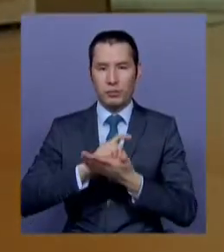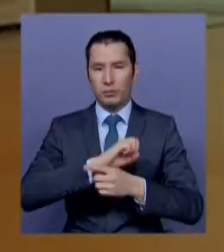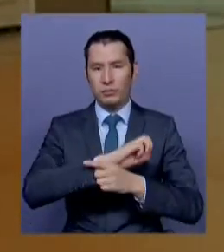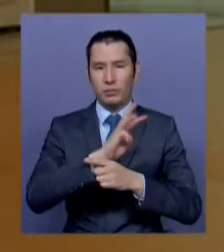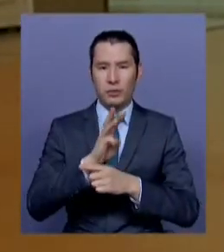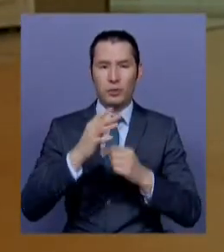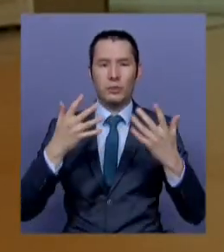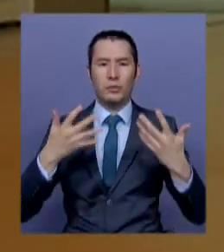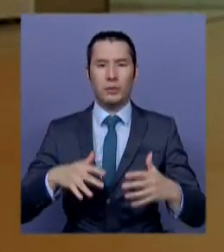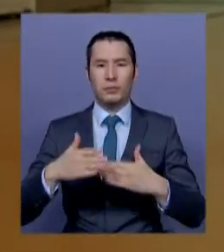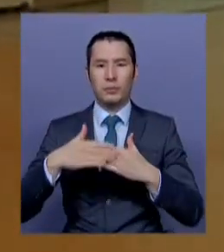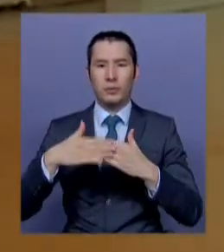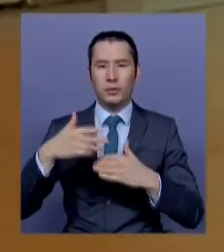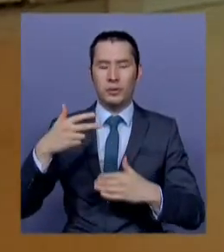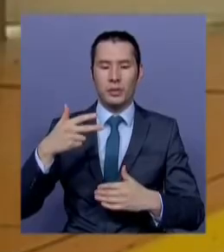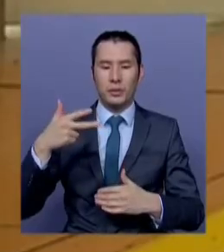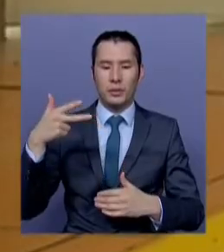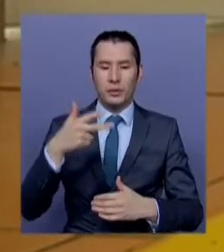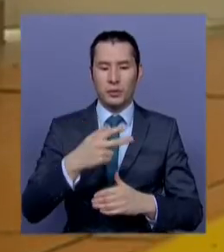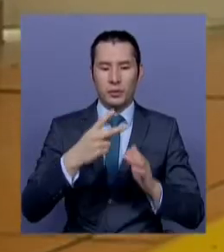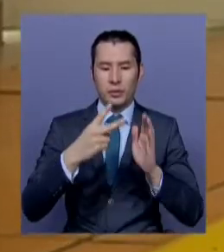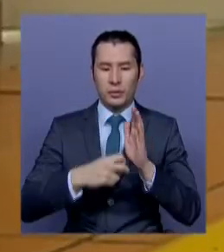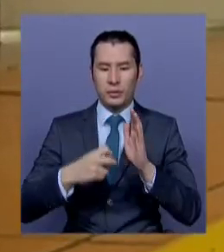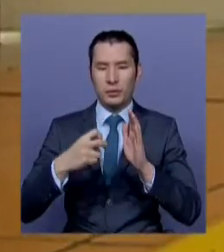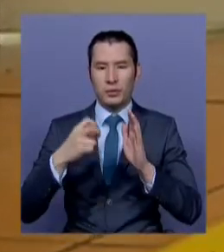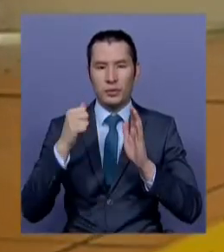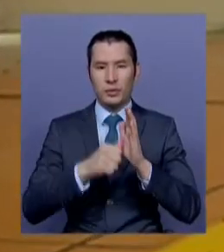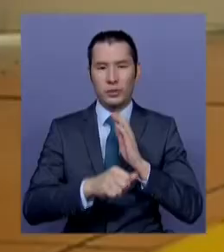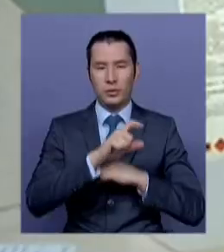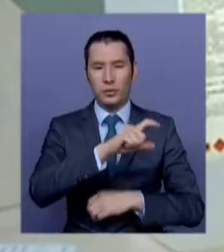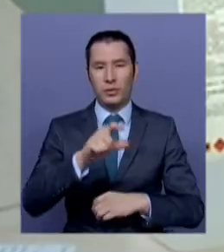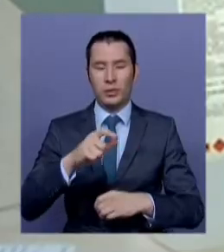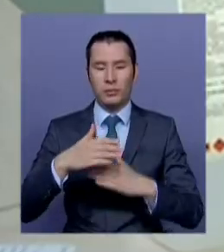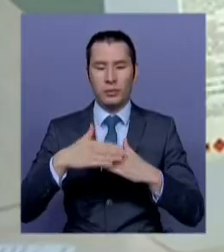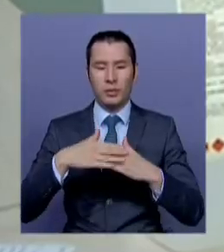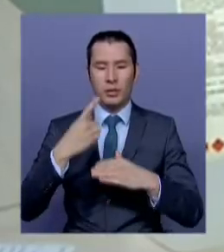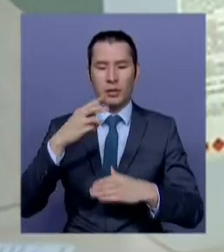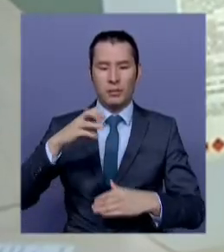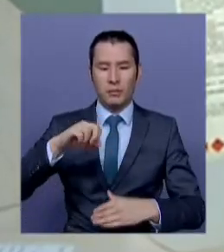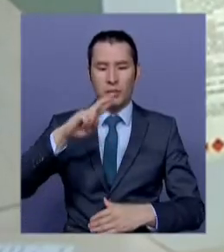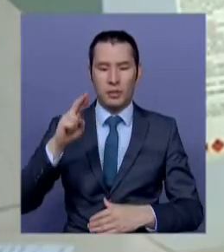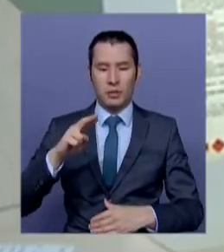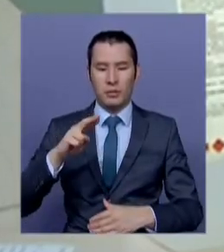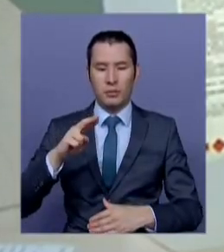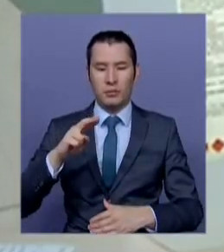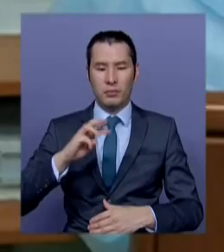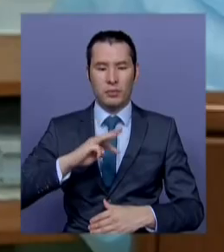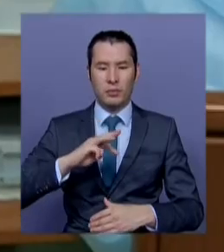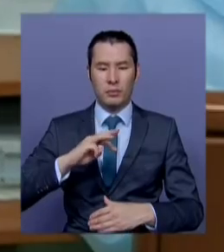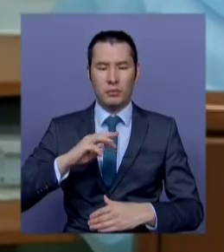Қазынадан 3769 ақ халатты абзал жанға наурыз айында 1 миллиард 135 миллионға жуық. Ал